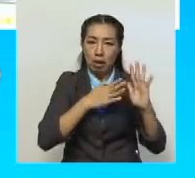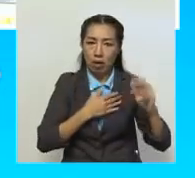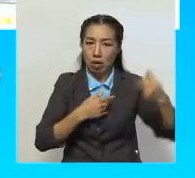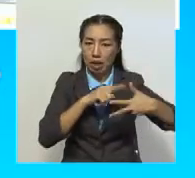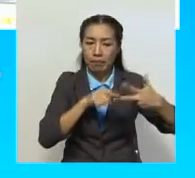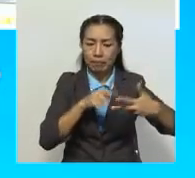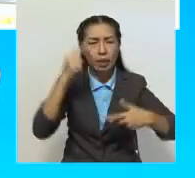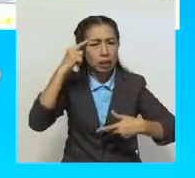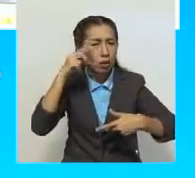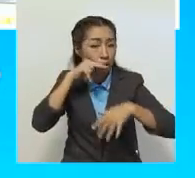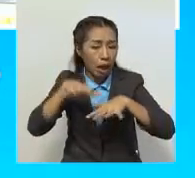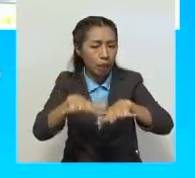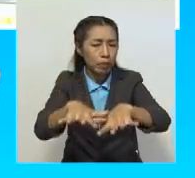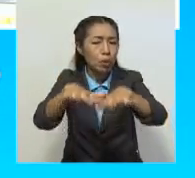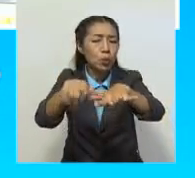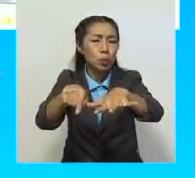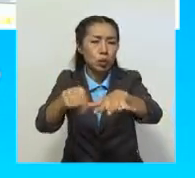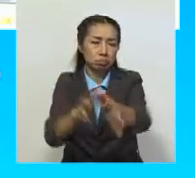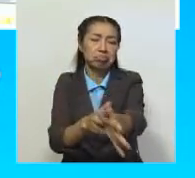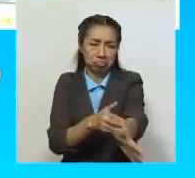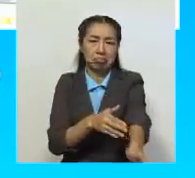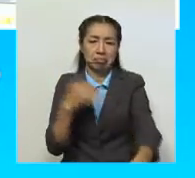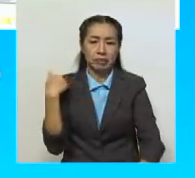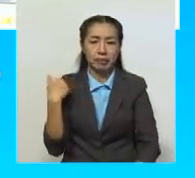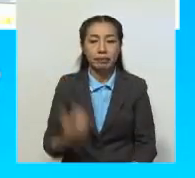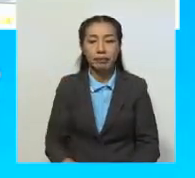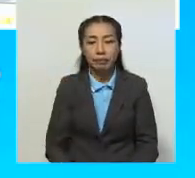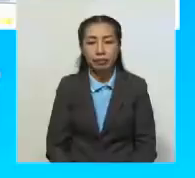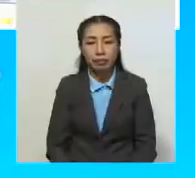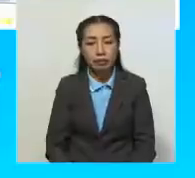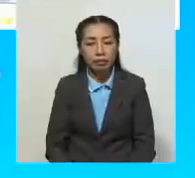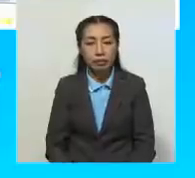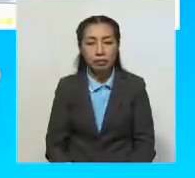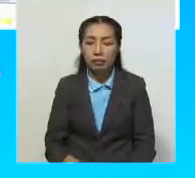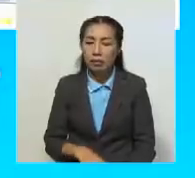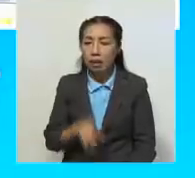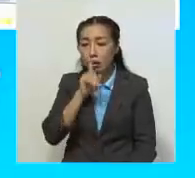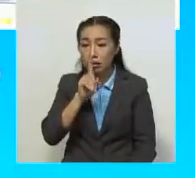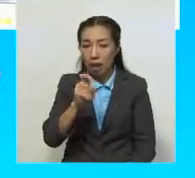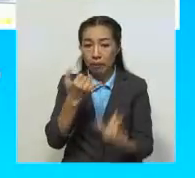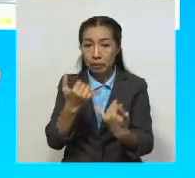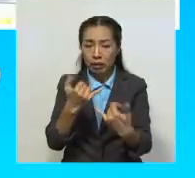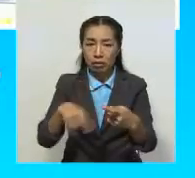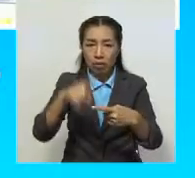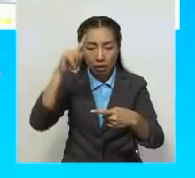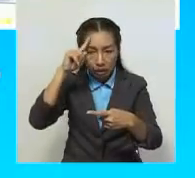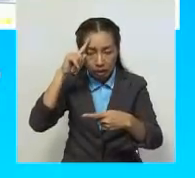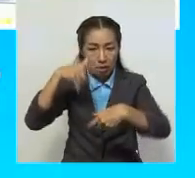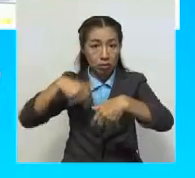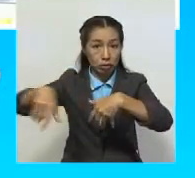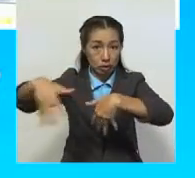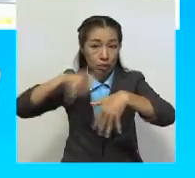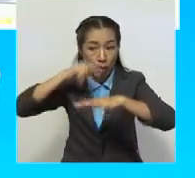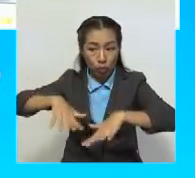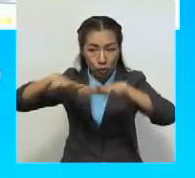อยู่ในระดับนี้ ไปอีกนานพอสมควรครับ ครับผมทีนี้ในเรื่องของการเตรียมตัวนะครับตอนนี้พื้นที่ที่มีน้ำท่วมเนี่ยก็มีการเข้